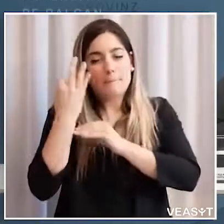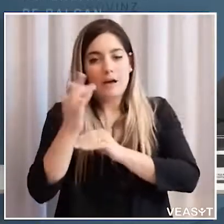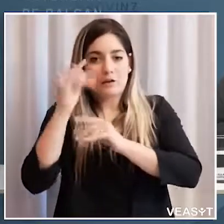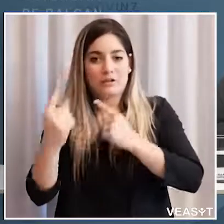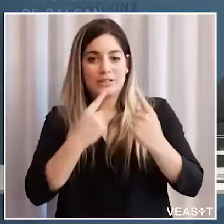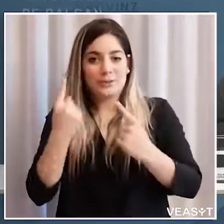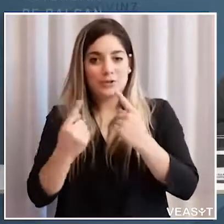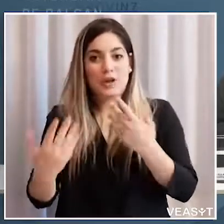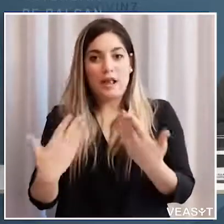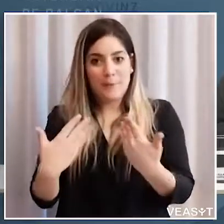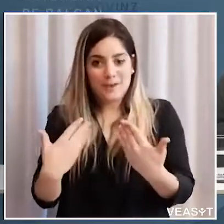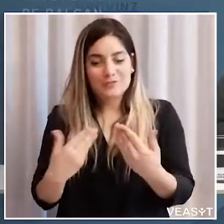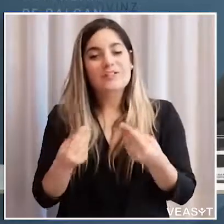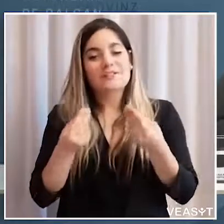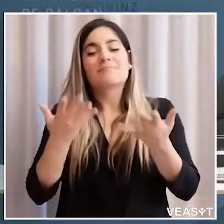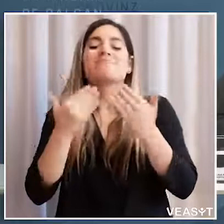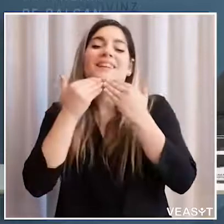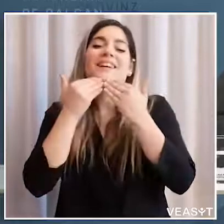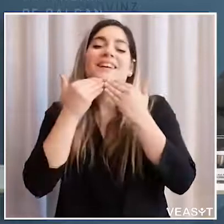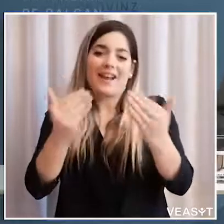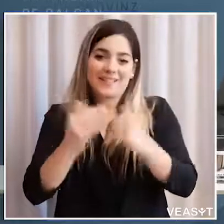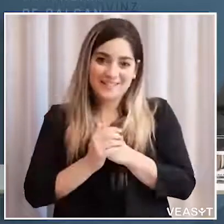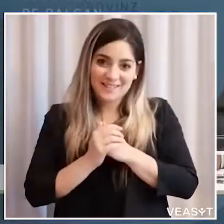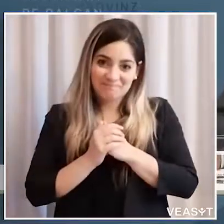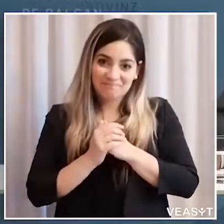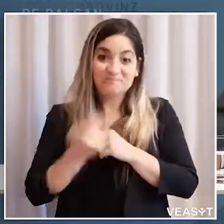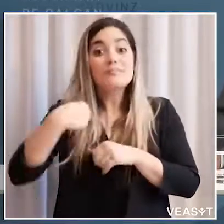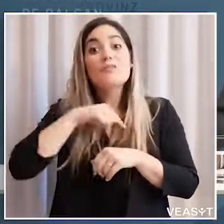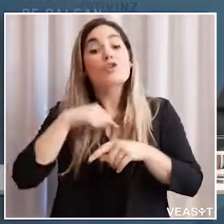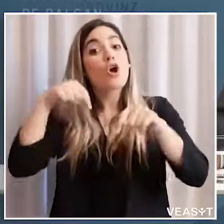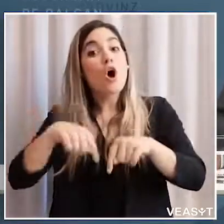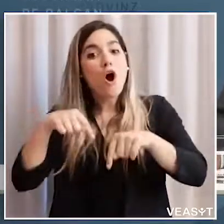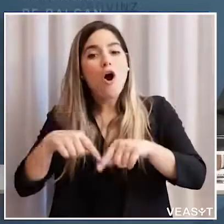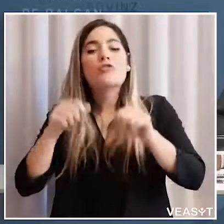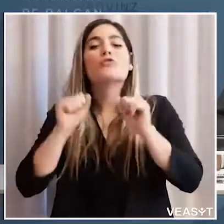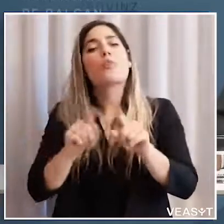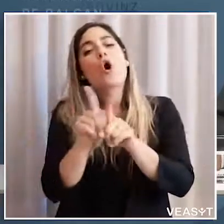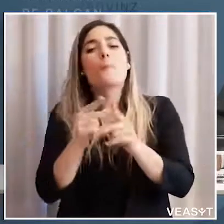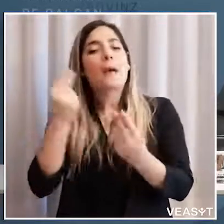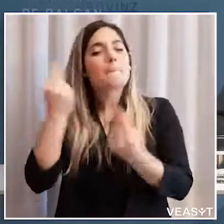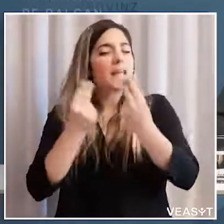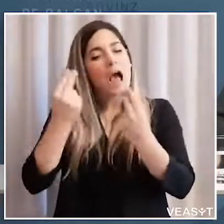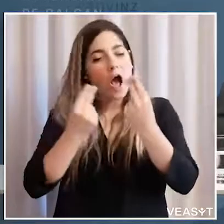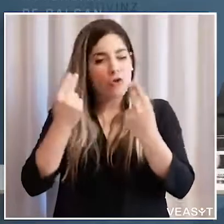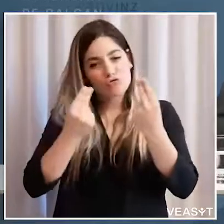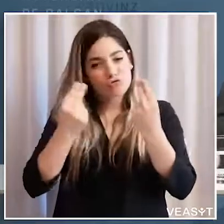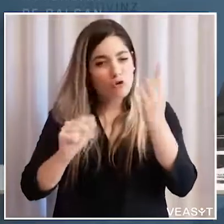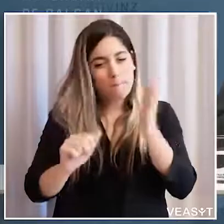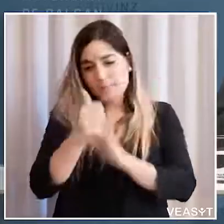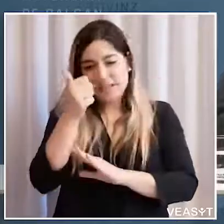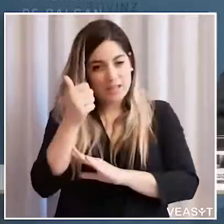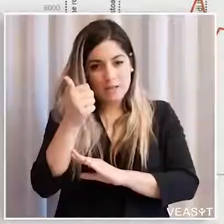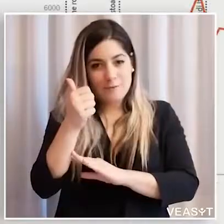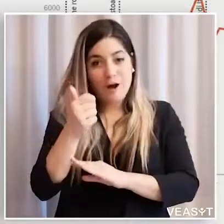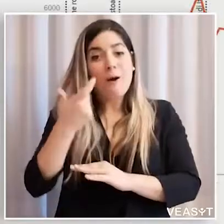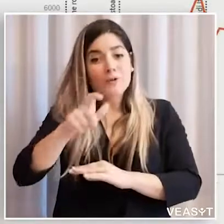particolare in questa situazione noi possiamo oggi diciamo trarre un primo bilancio perché